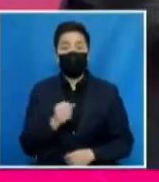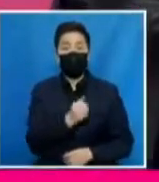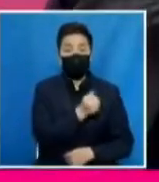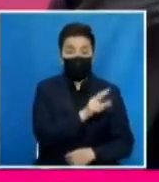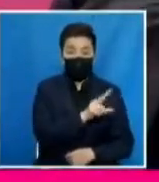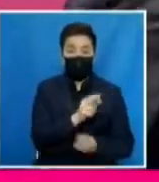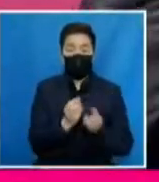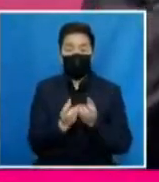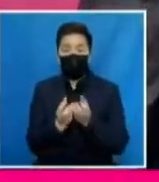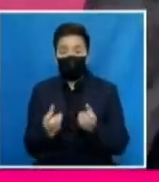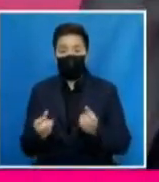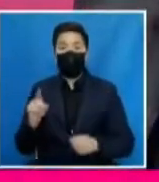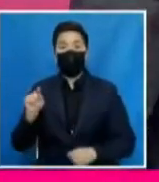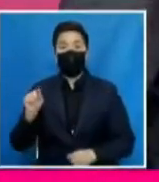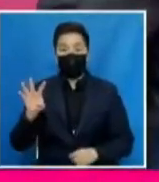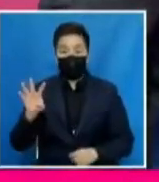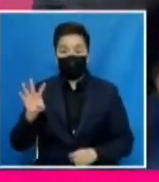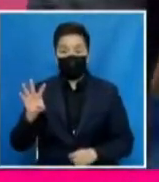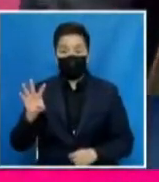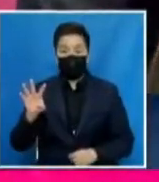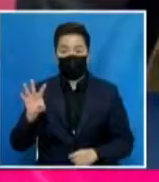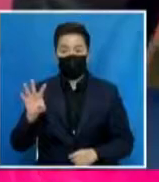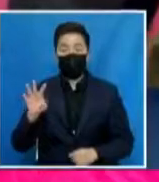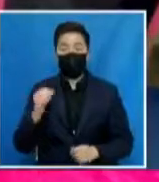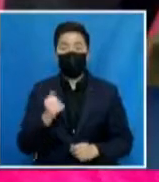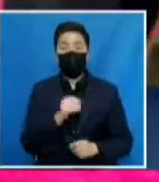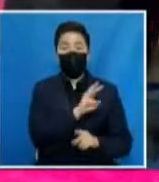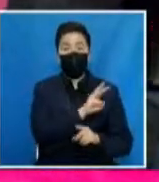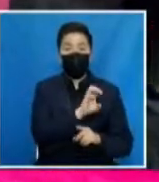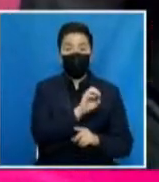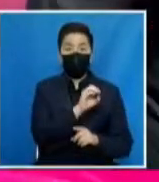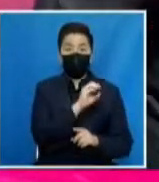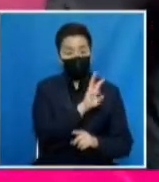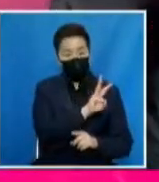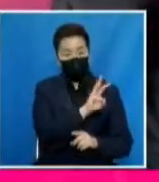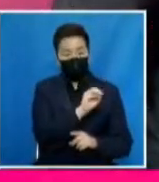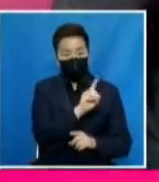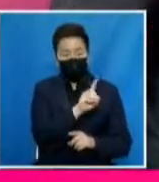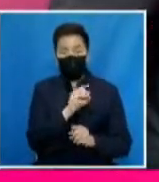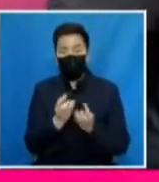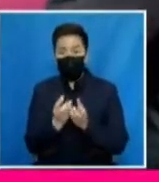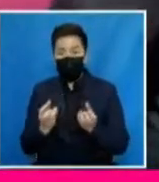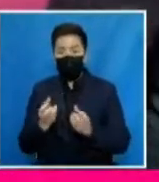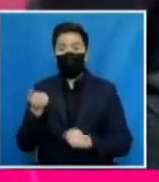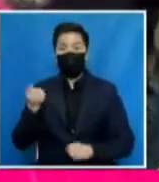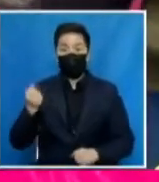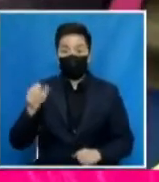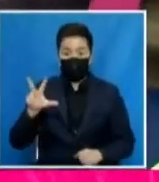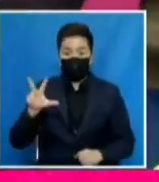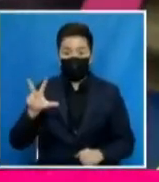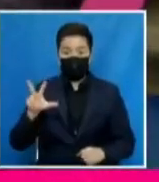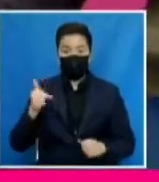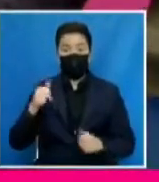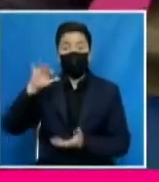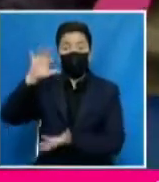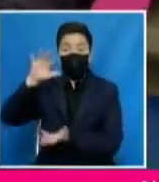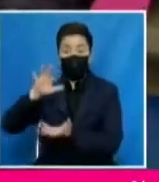ที่13จำนวน24ลูกและงวดที่601จำนวน13ลูกร